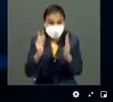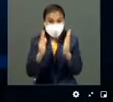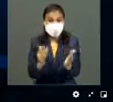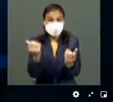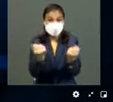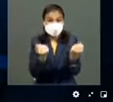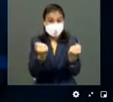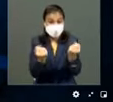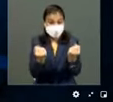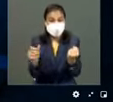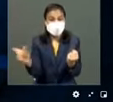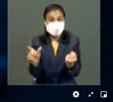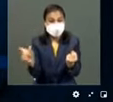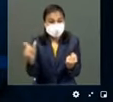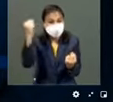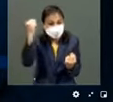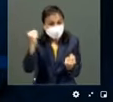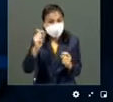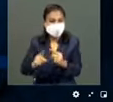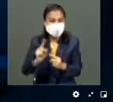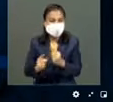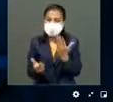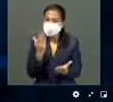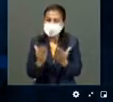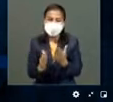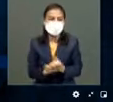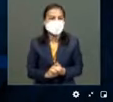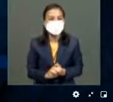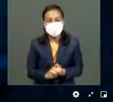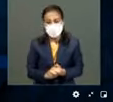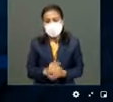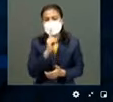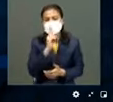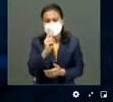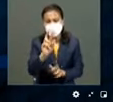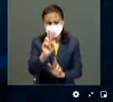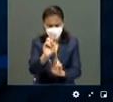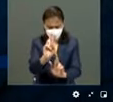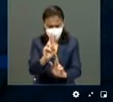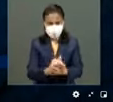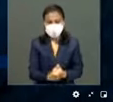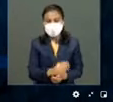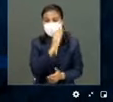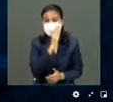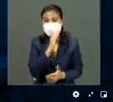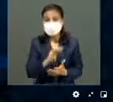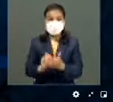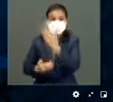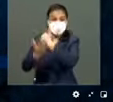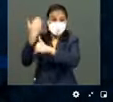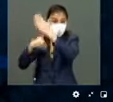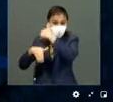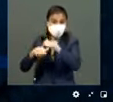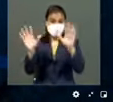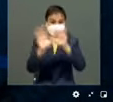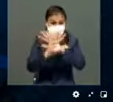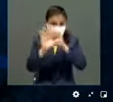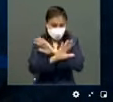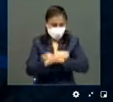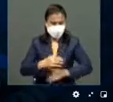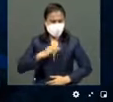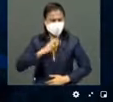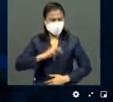ถสาธารณะรวมอยู่ด้วยก็ขอเน้นย้ำนะคะให้ทุกท่านเฝ้าระวังหากท่านมีประวัติลักษณะนี้มีอาการ